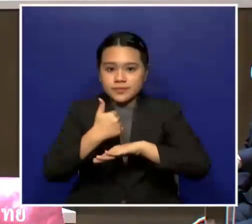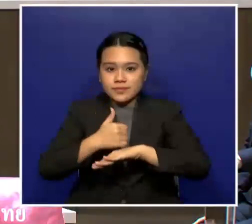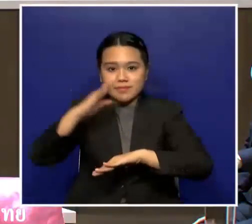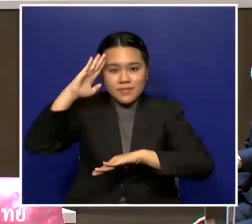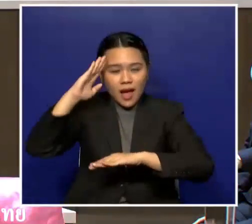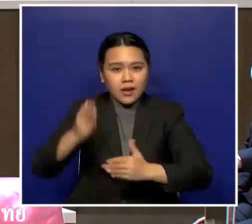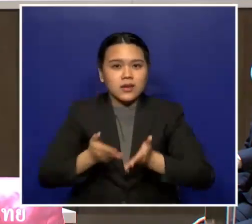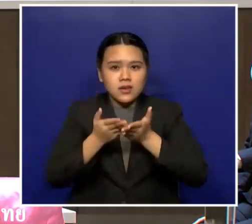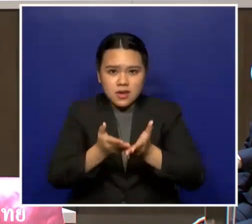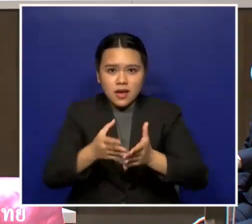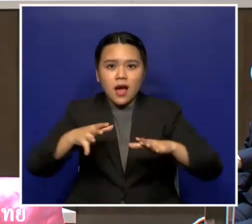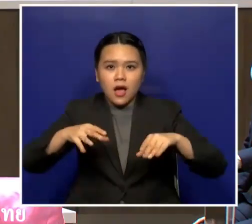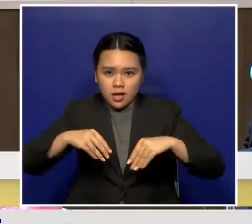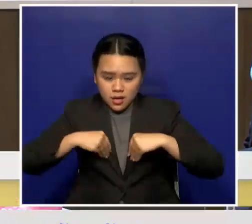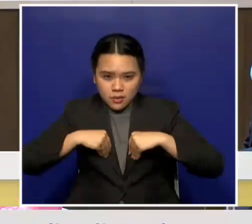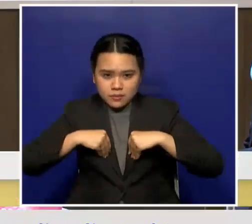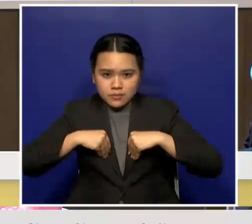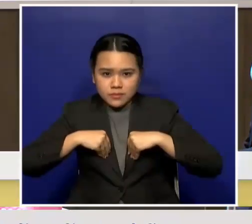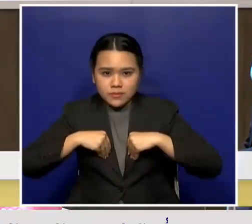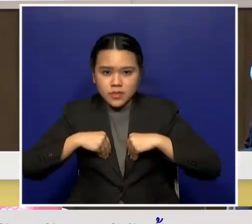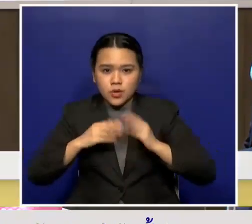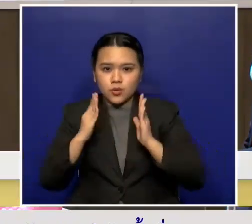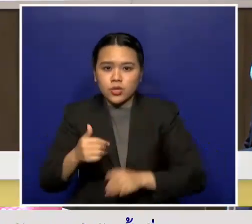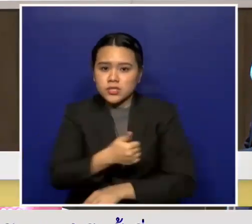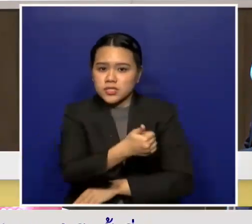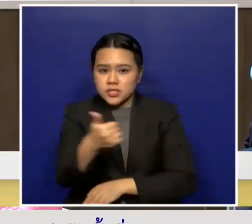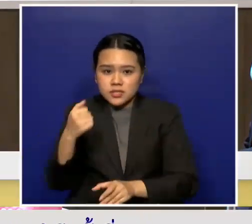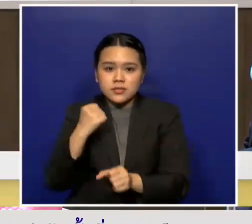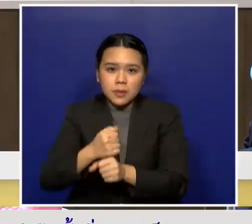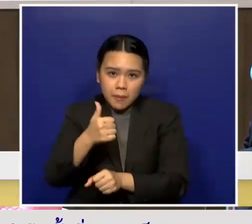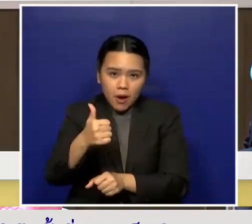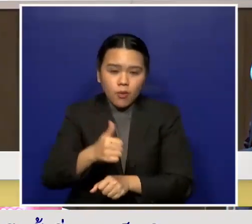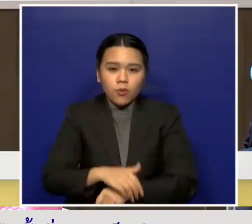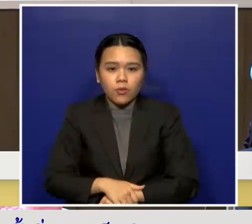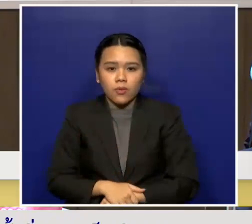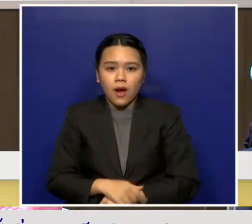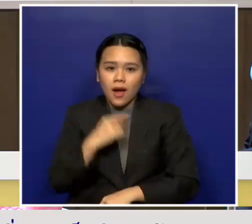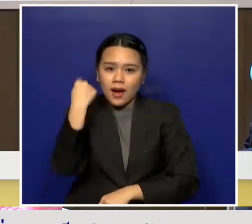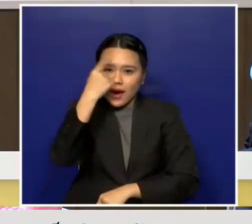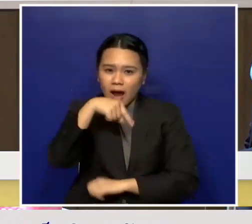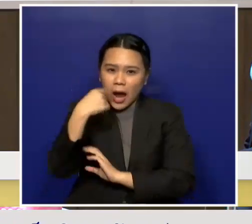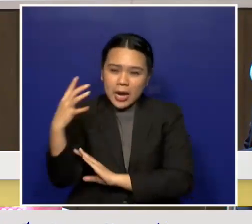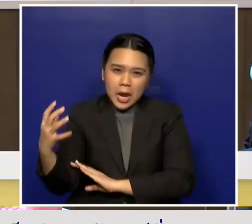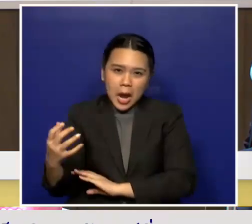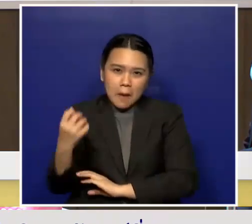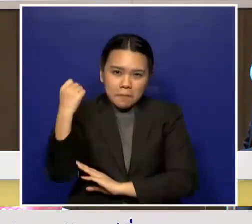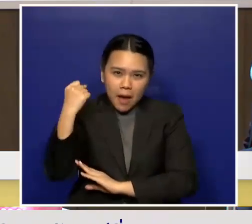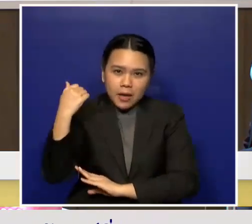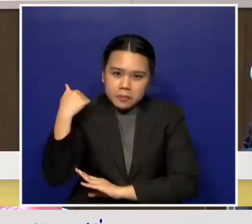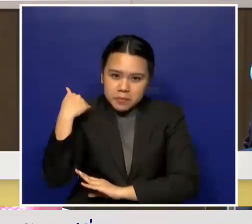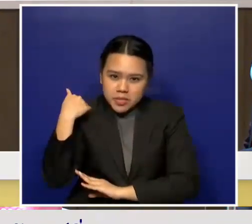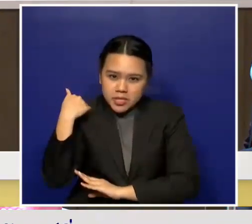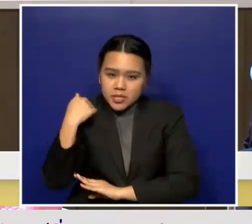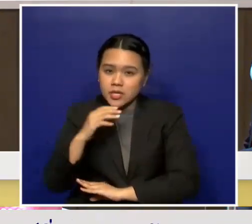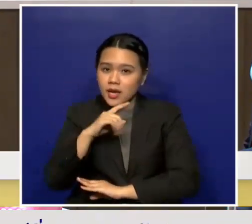เลยคนธรรมดาทำได้ไหมนะใครที่มีอำนาจสับสนเจ้าสัวไหมถ้า